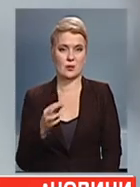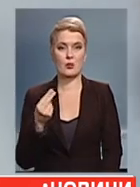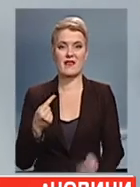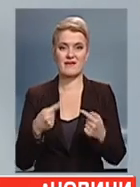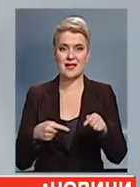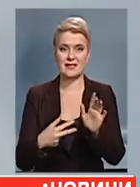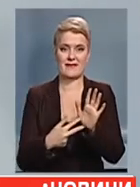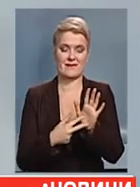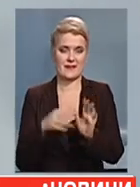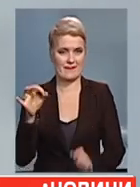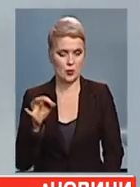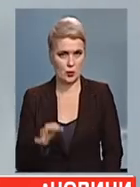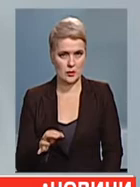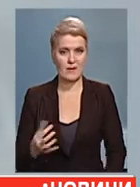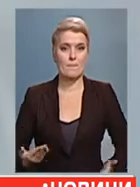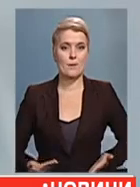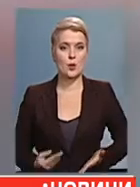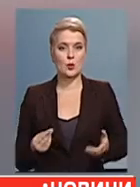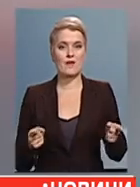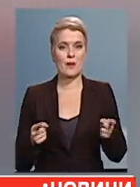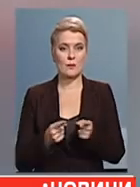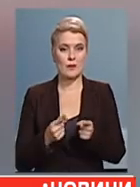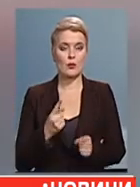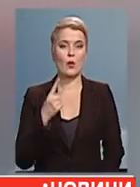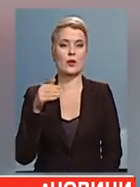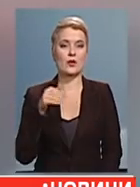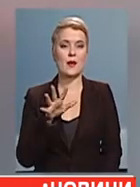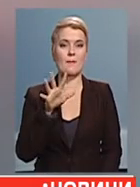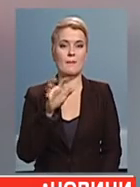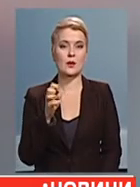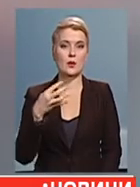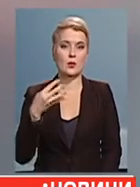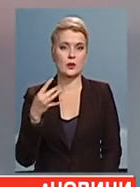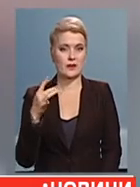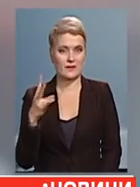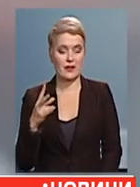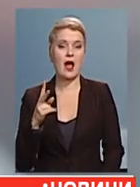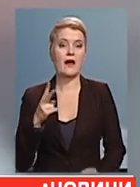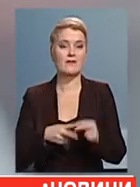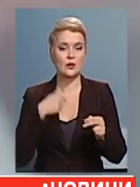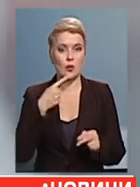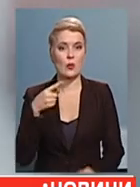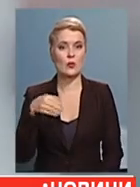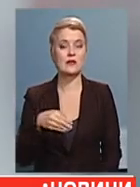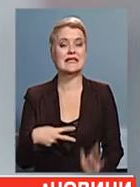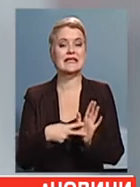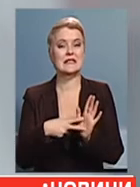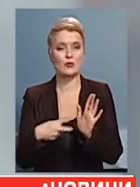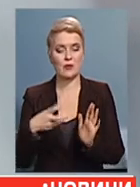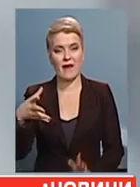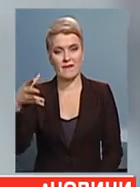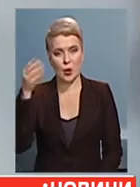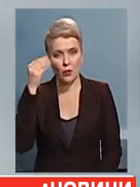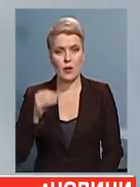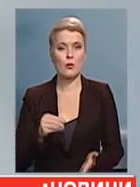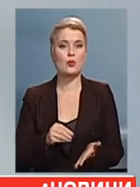8%. Прожитковий мінімум уже з 1 січня буде 1544 гривні, а на кінець року – 1700. Врахували у